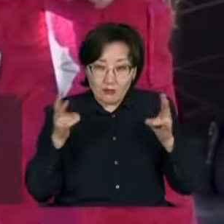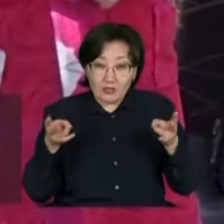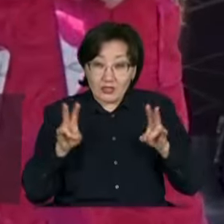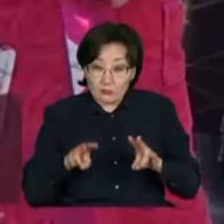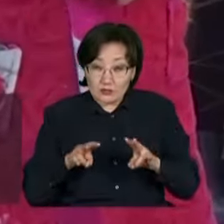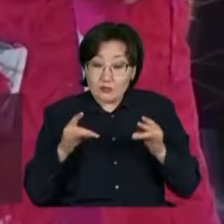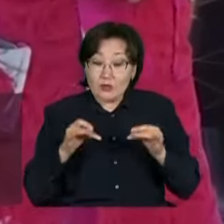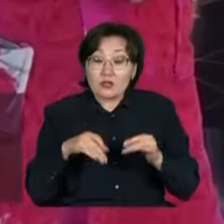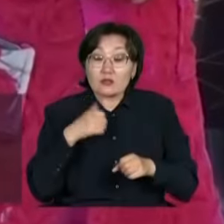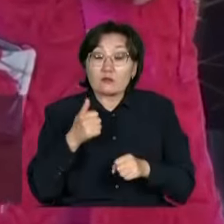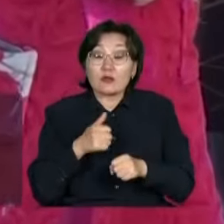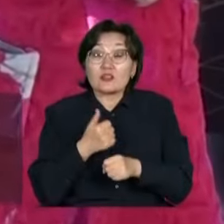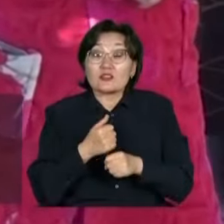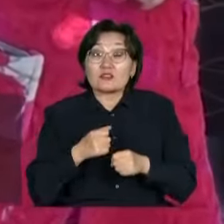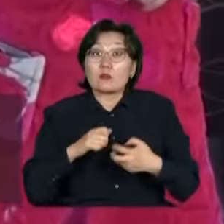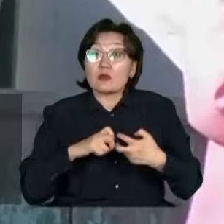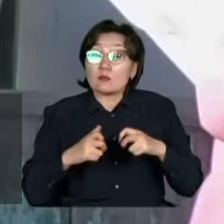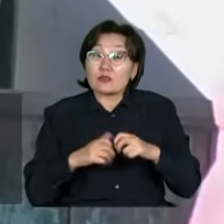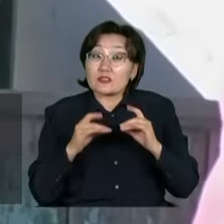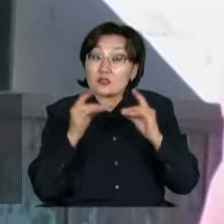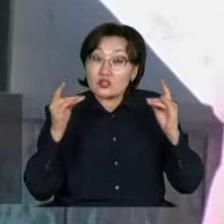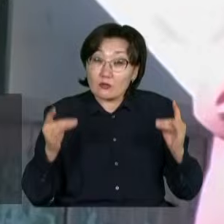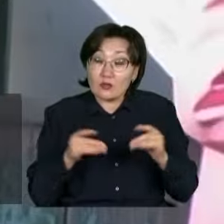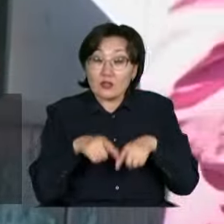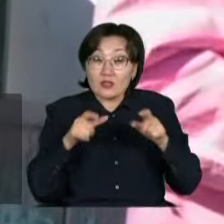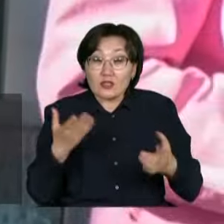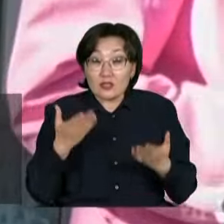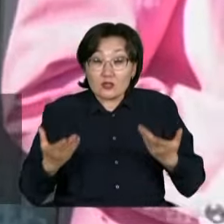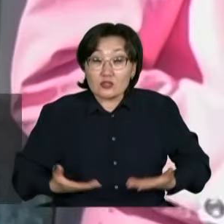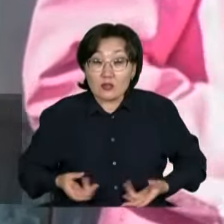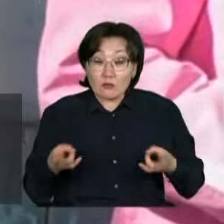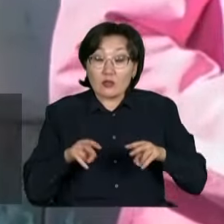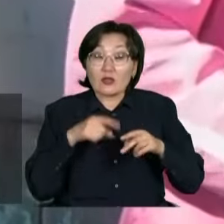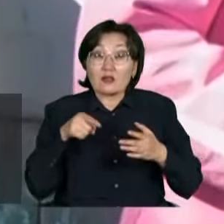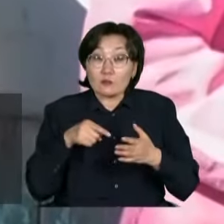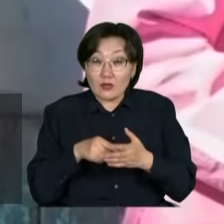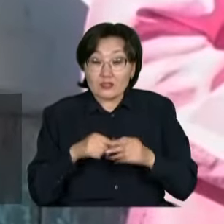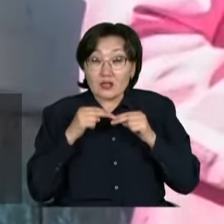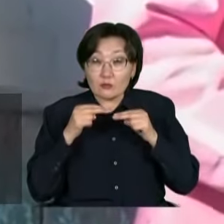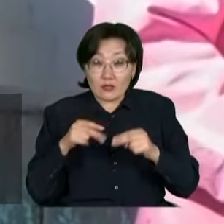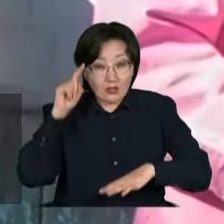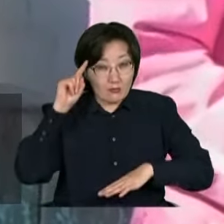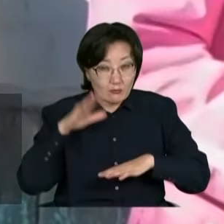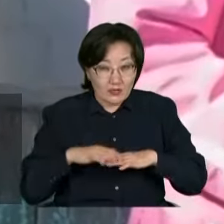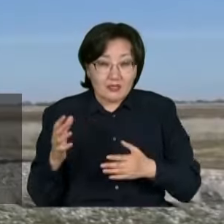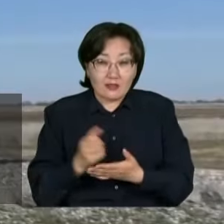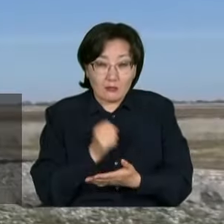дейді. Бірақ бас қайғы көпір. Азаматтар жанаман қалса, қалған мәселеге бет бұрар басшылық табылар деп